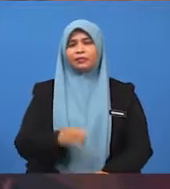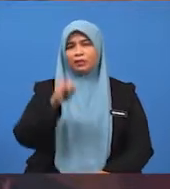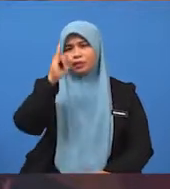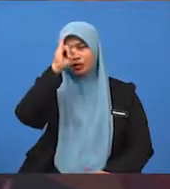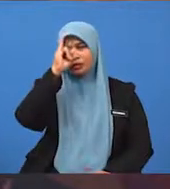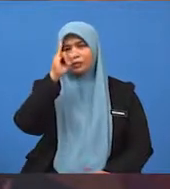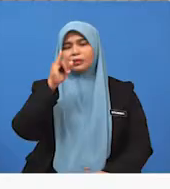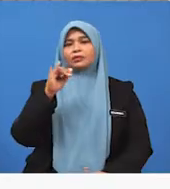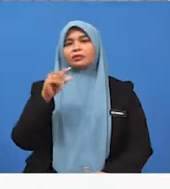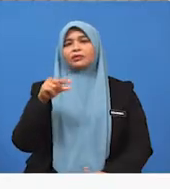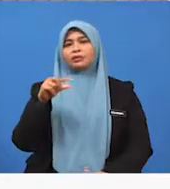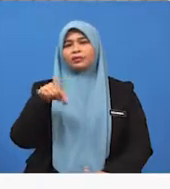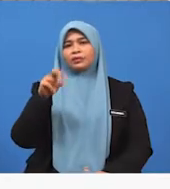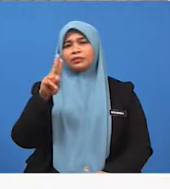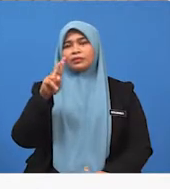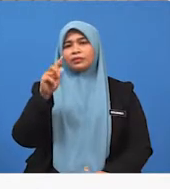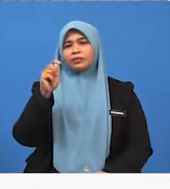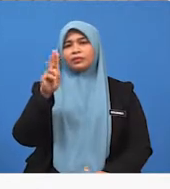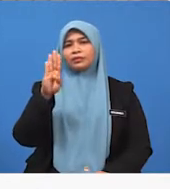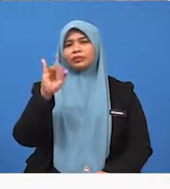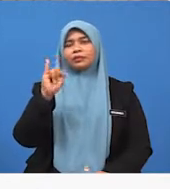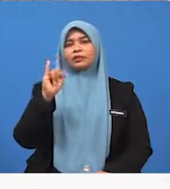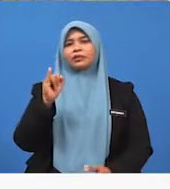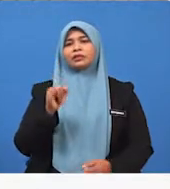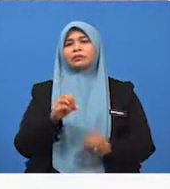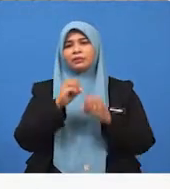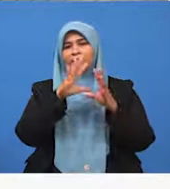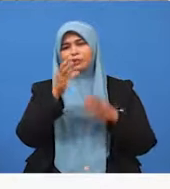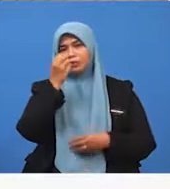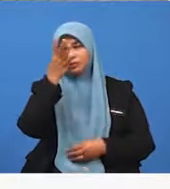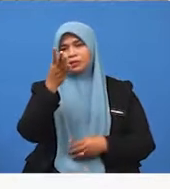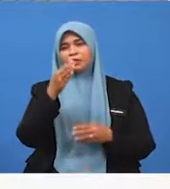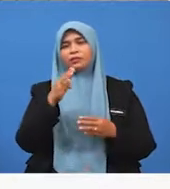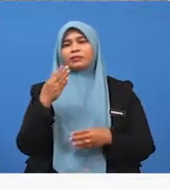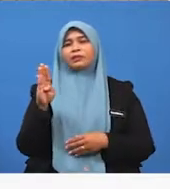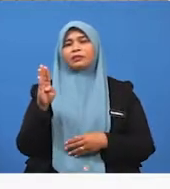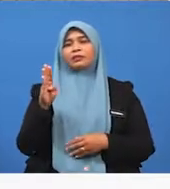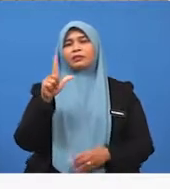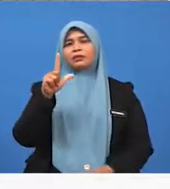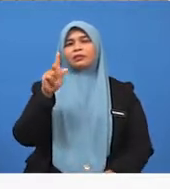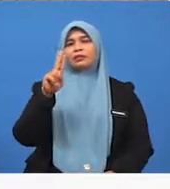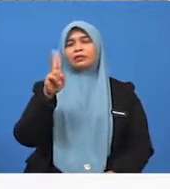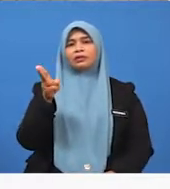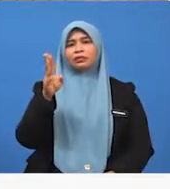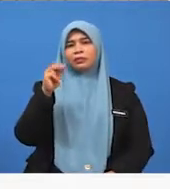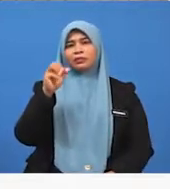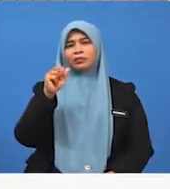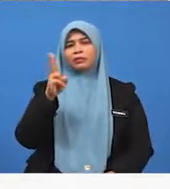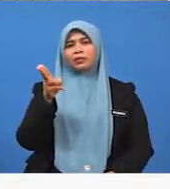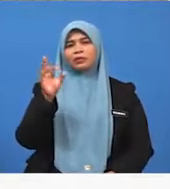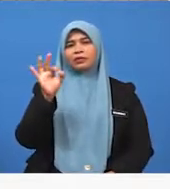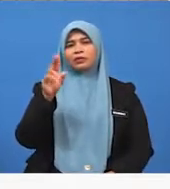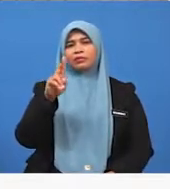untuk sampai kepadanya. Peringkat kedua adalah penurunan daripada Lauh Mahfuz ke Baitul Izzah atau langit